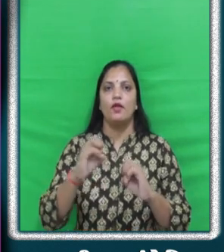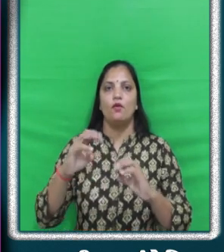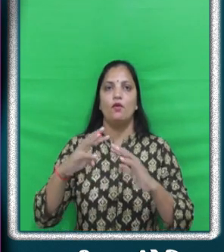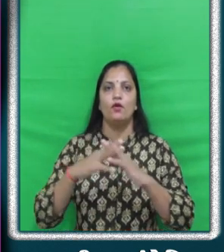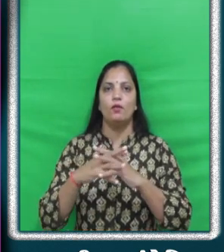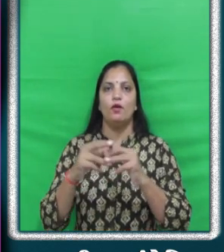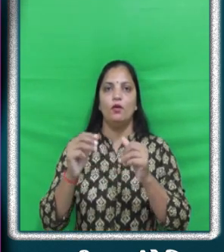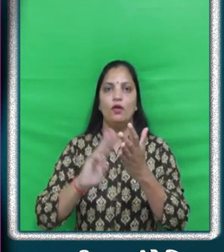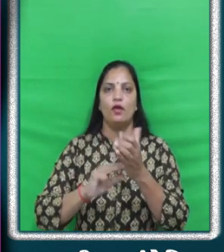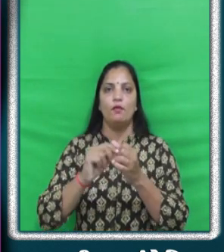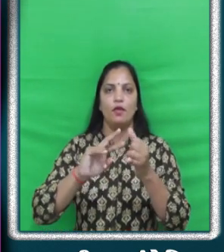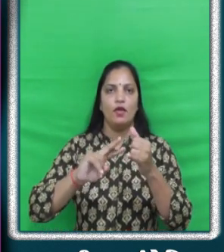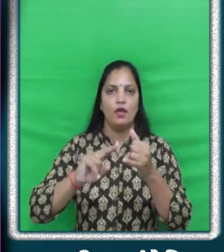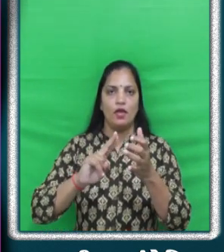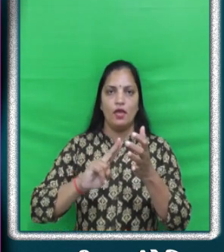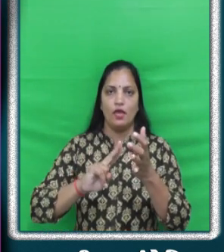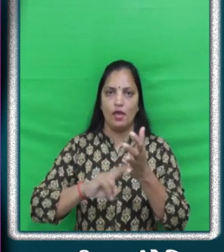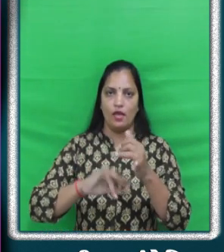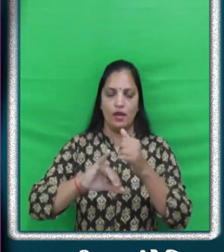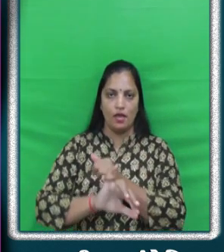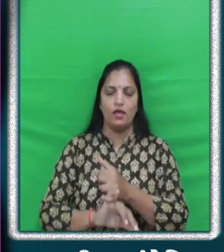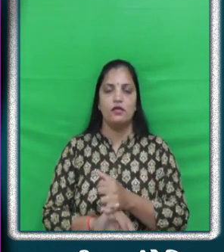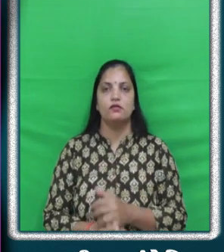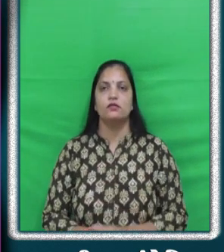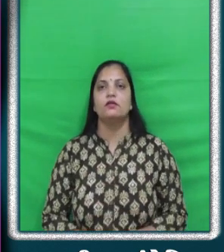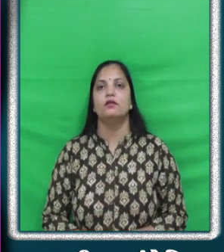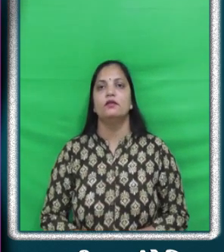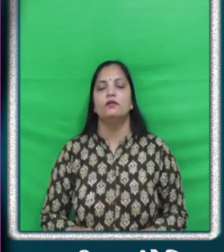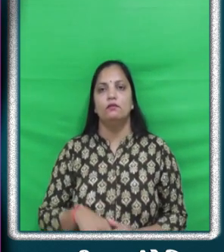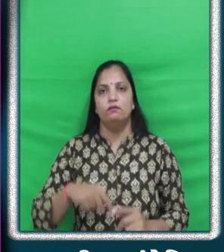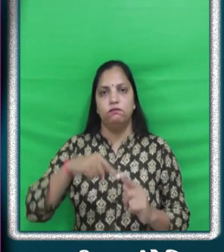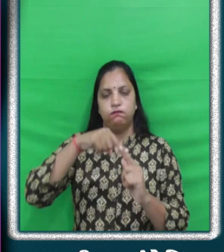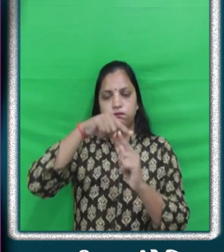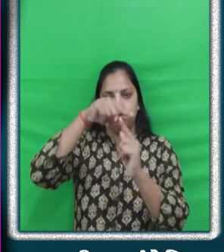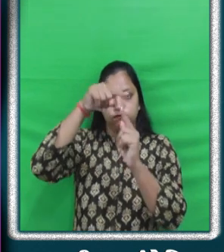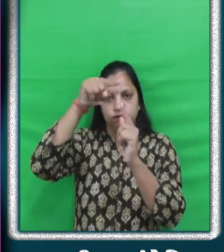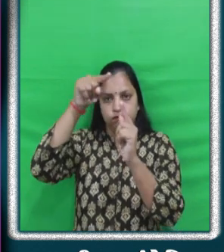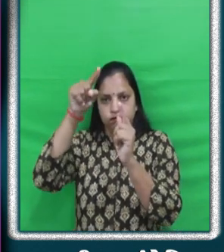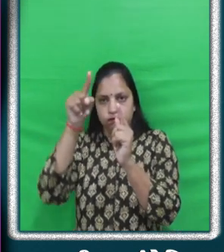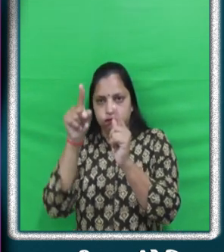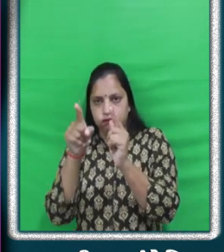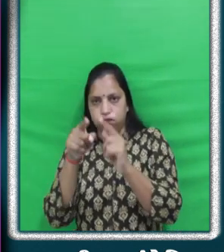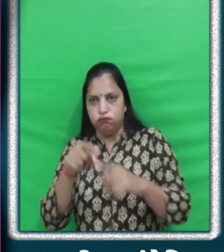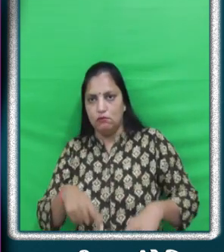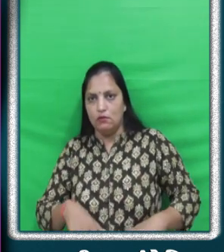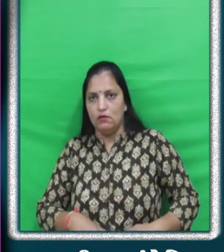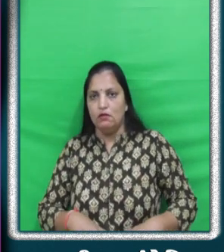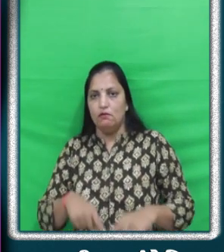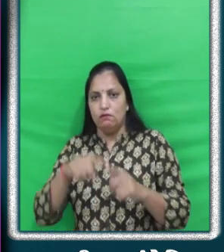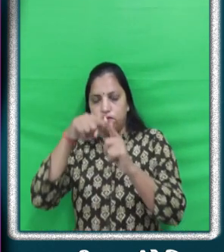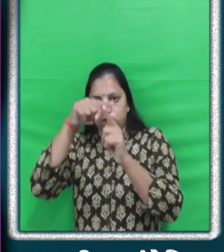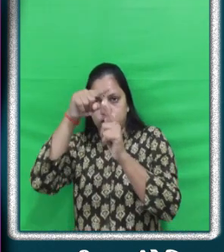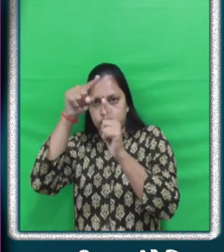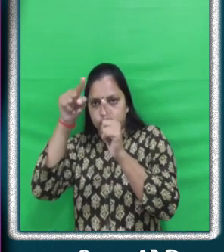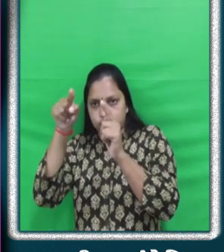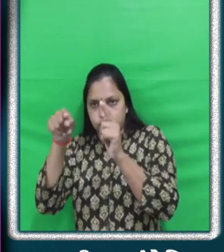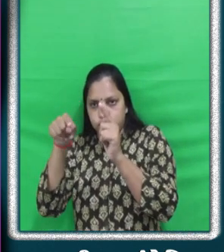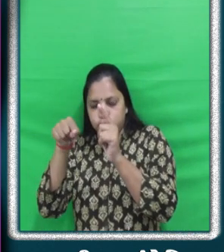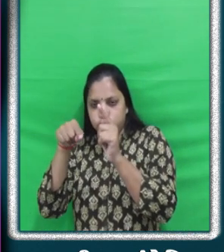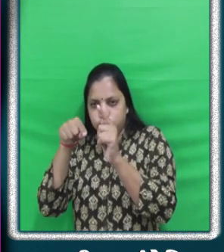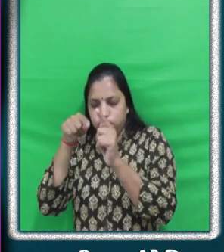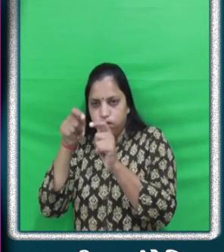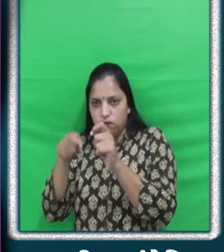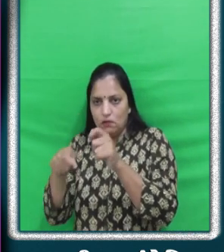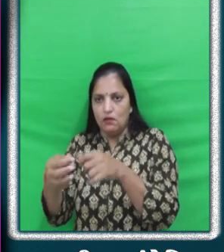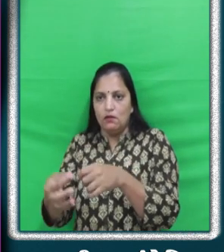કોથળી તમને દેખાય છે તેમાં થઈને અસંખ્ય જે એકમો છે જે આગળ વધે છે મૂત્રપિંડ નલિકાની અંદર જાય છે. ત્યારબાદ ગાળણ થયા બાદ આ